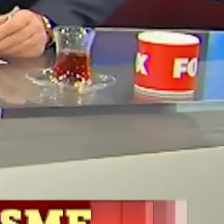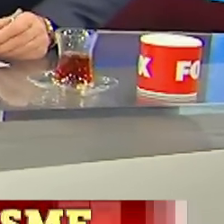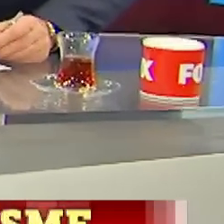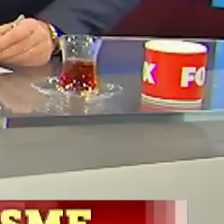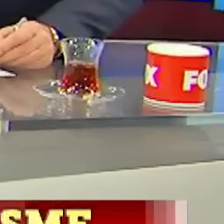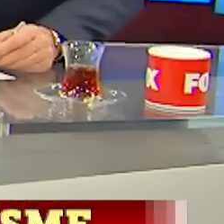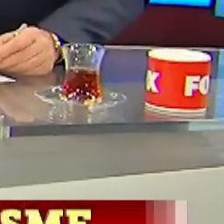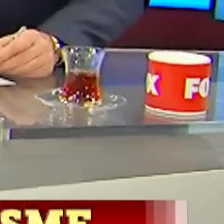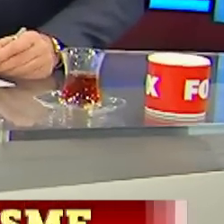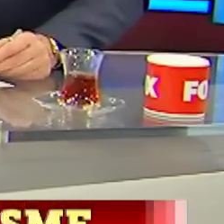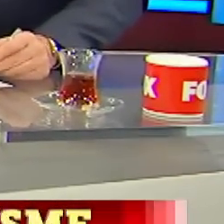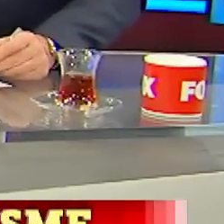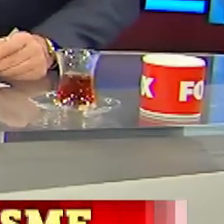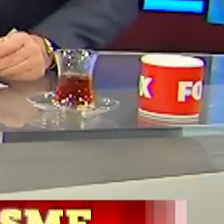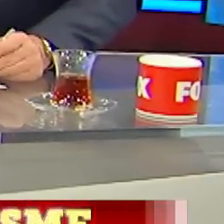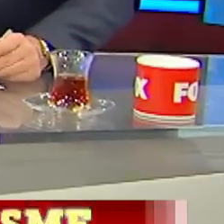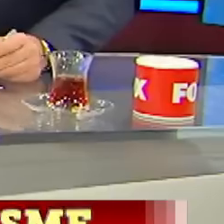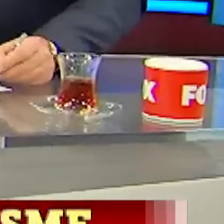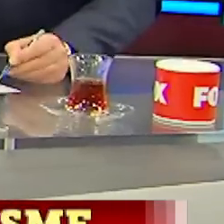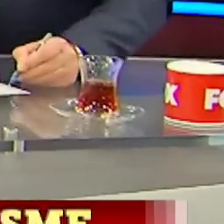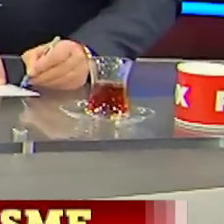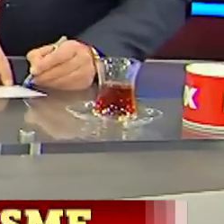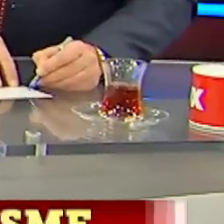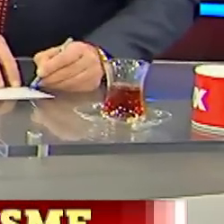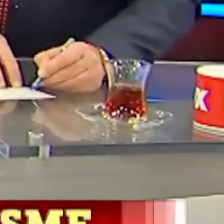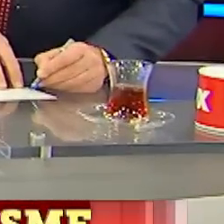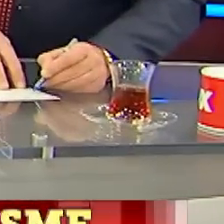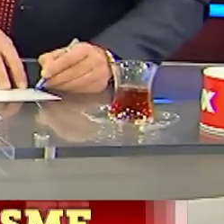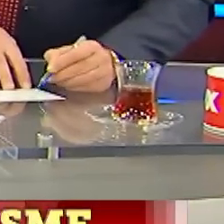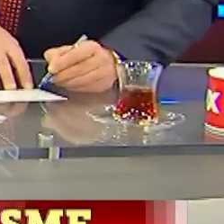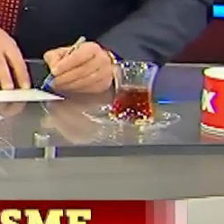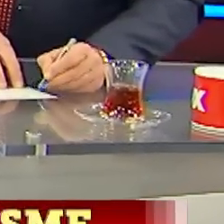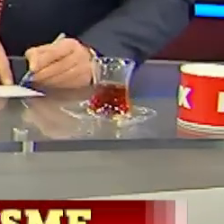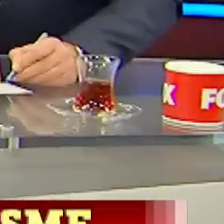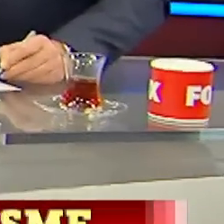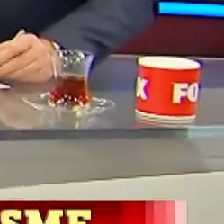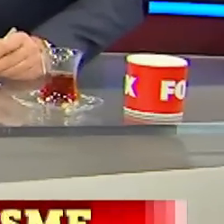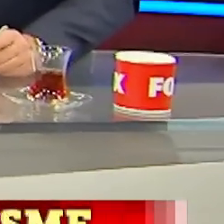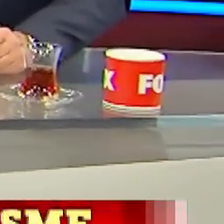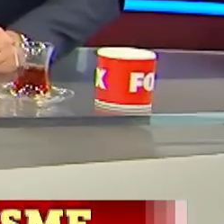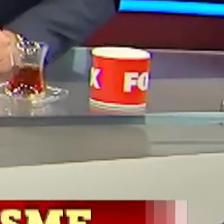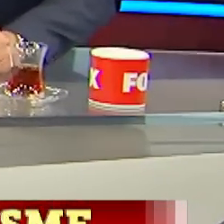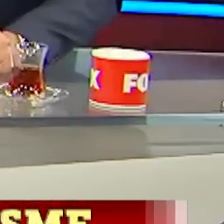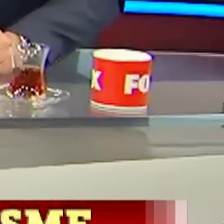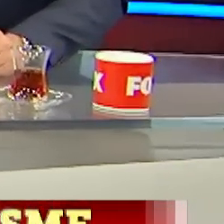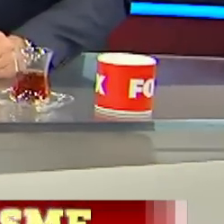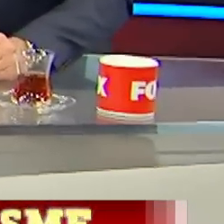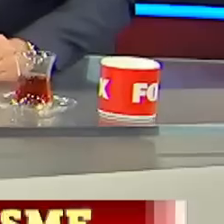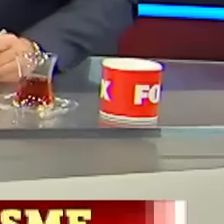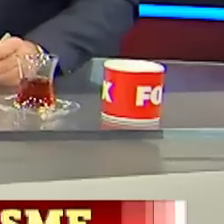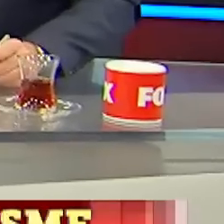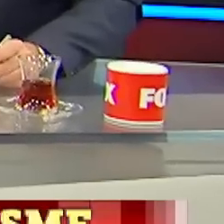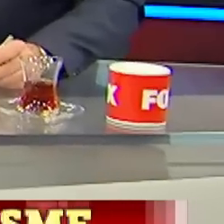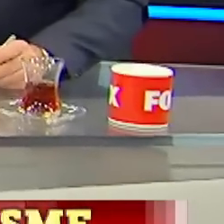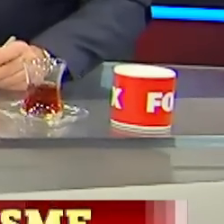başaracağız. Aradan 3 yıl geçmiş olabilir ama benim gençliğim var, gençliğim. Yine o bir sesleniş.